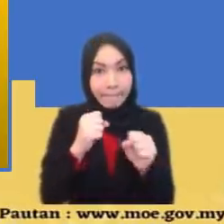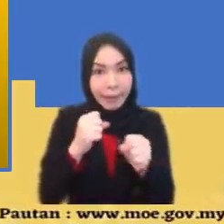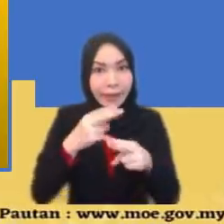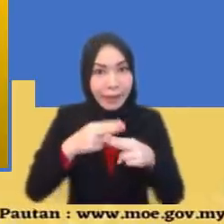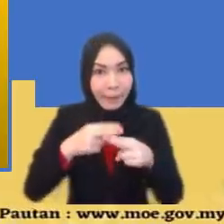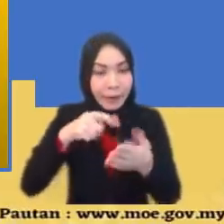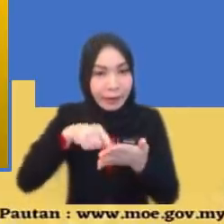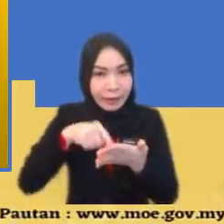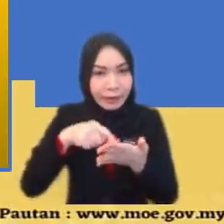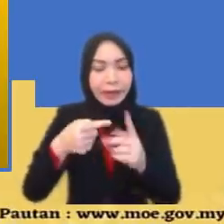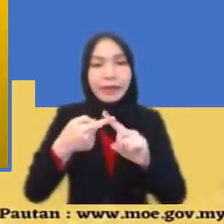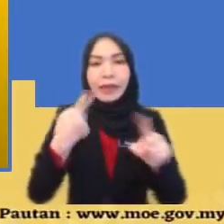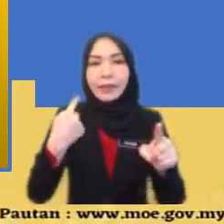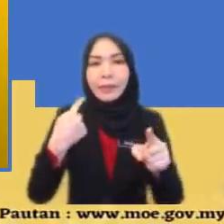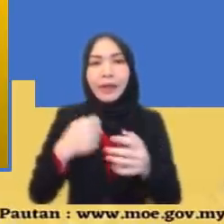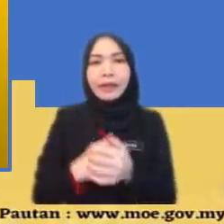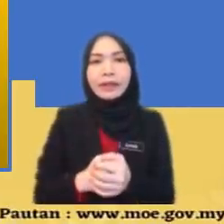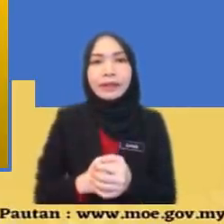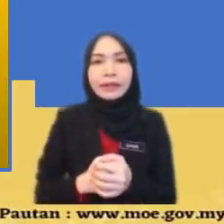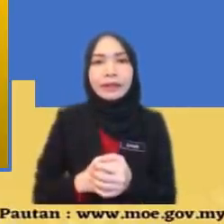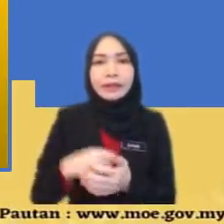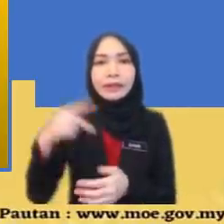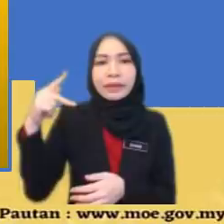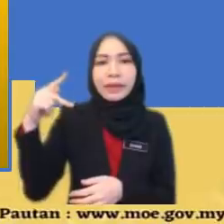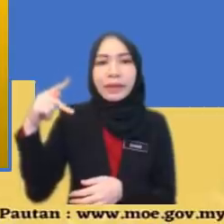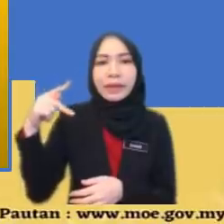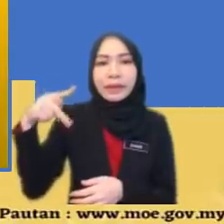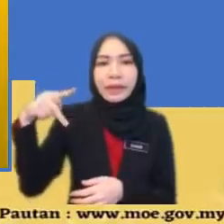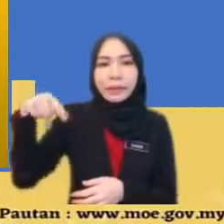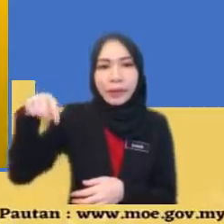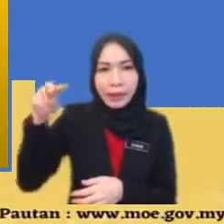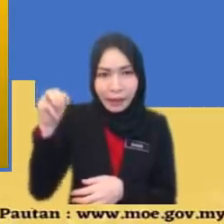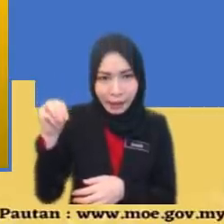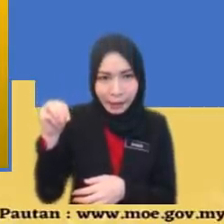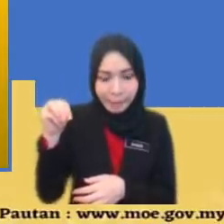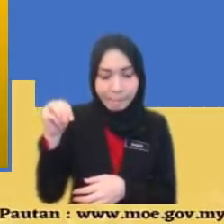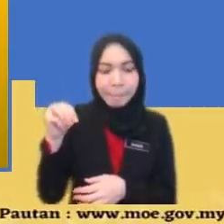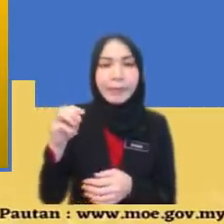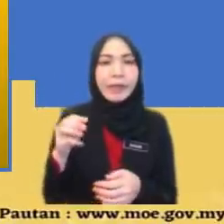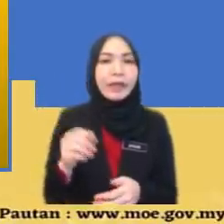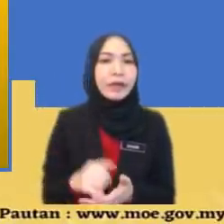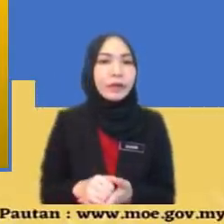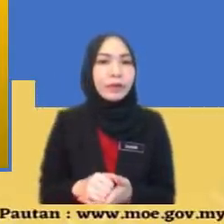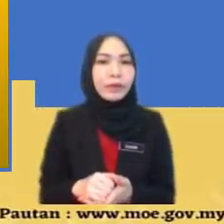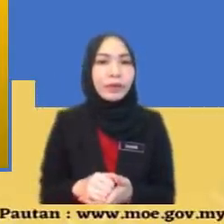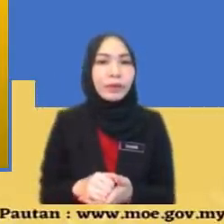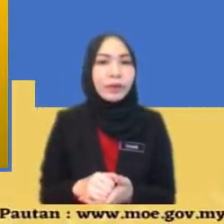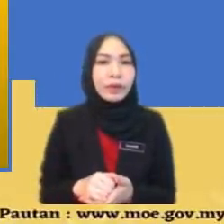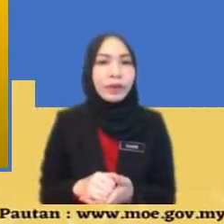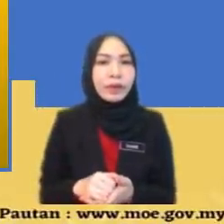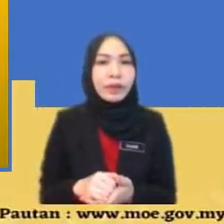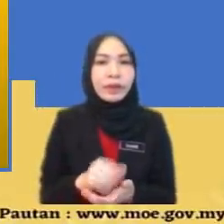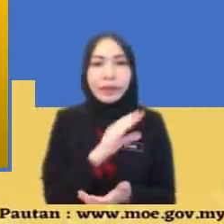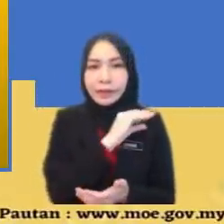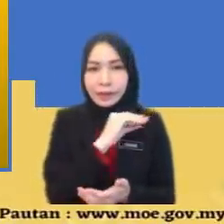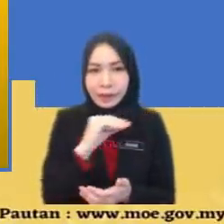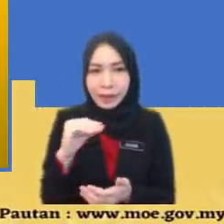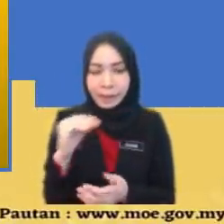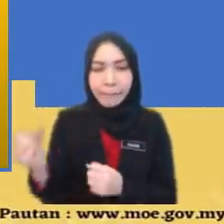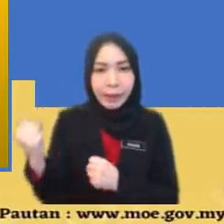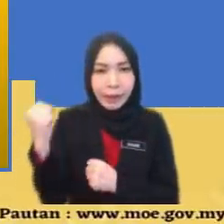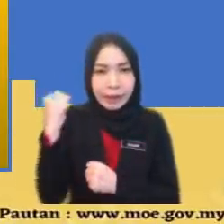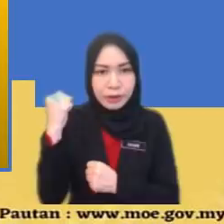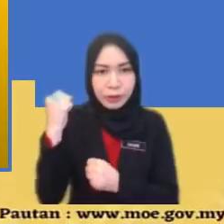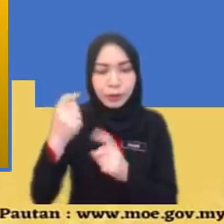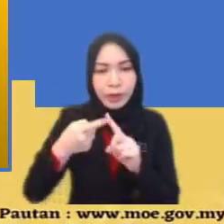cpm yang merujuk kepada kementerian pendidikan Malaysia main kalau berkas sepupu merujuk kepada program